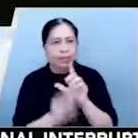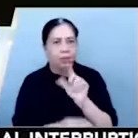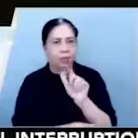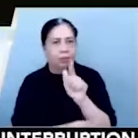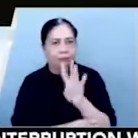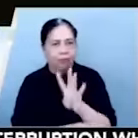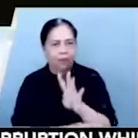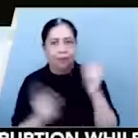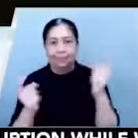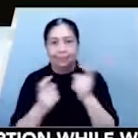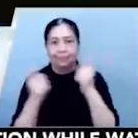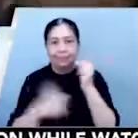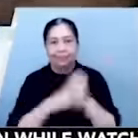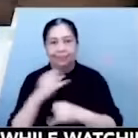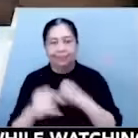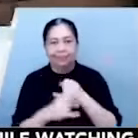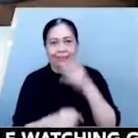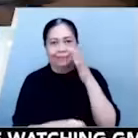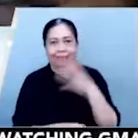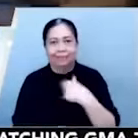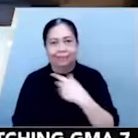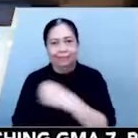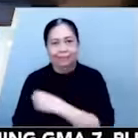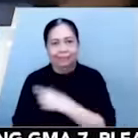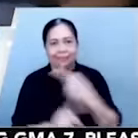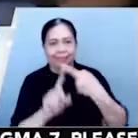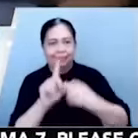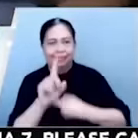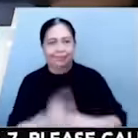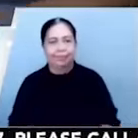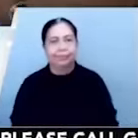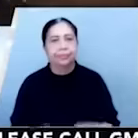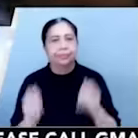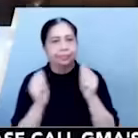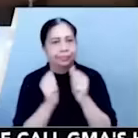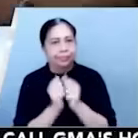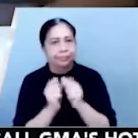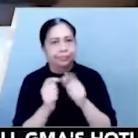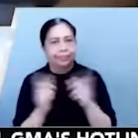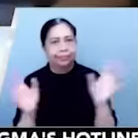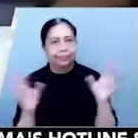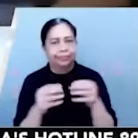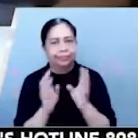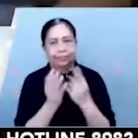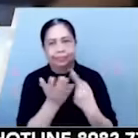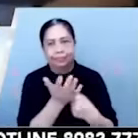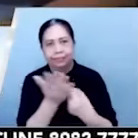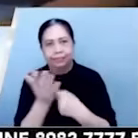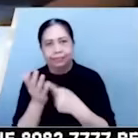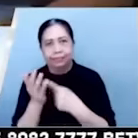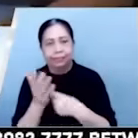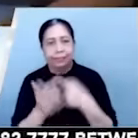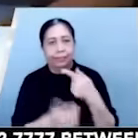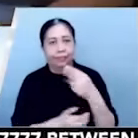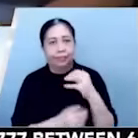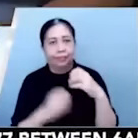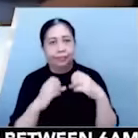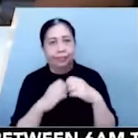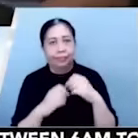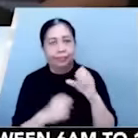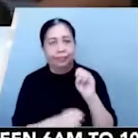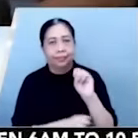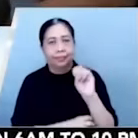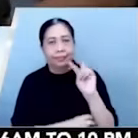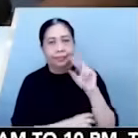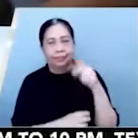ng International Women's Month. Kabilang sa mga nakasama sa diskusyon, si GMA Network Senior Vice President